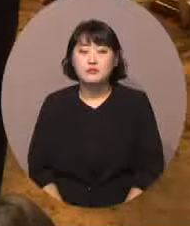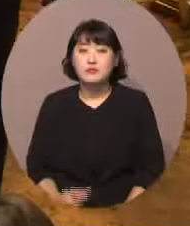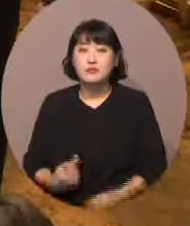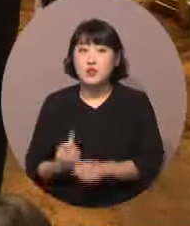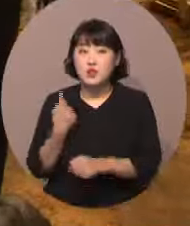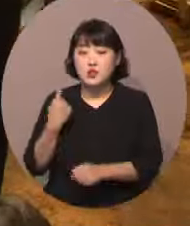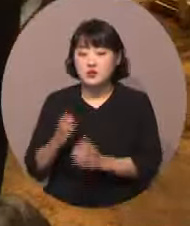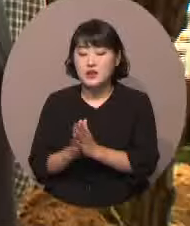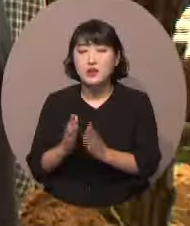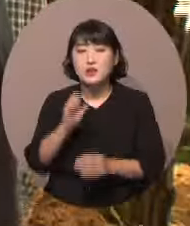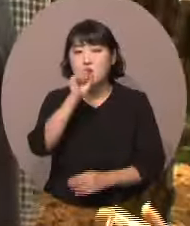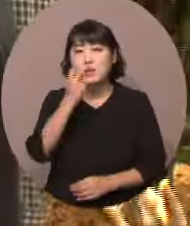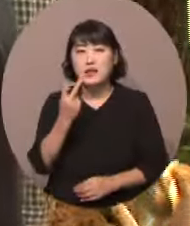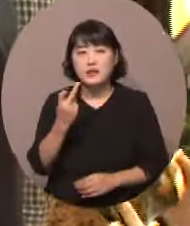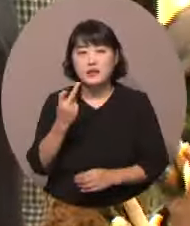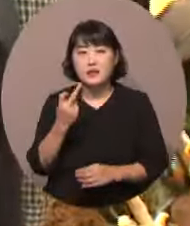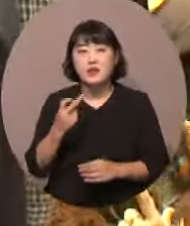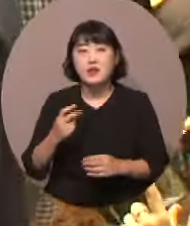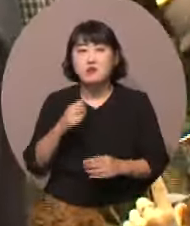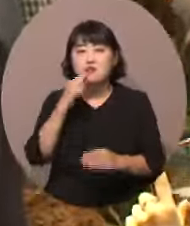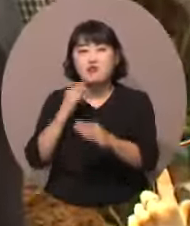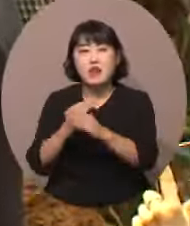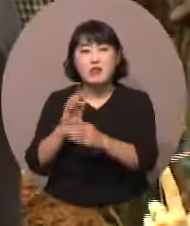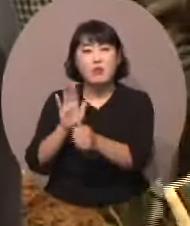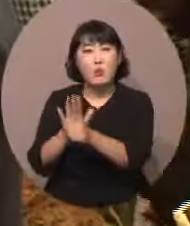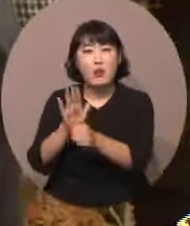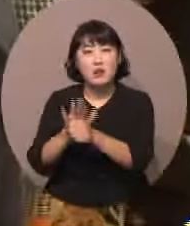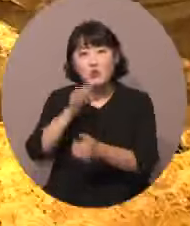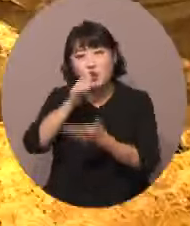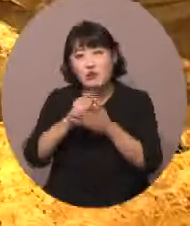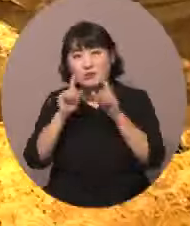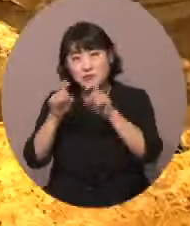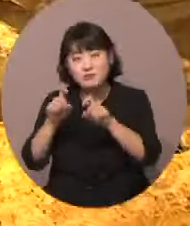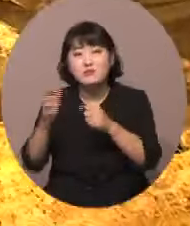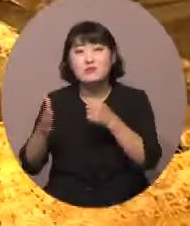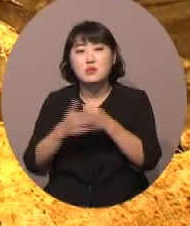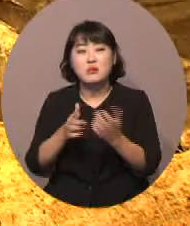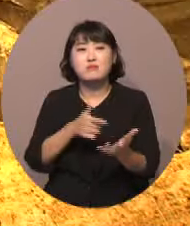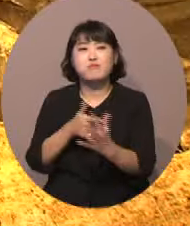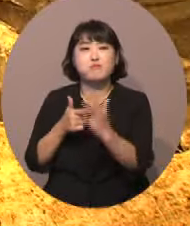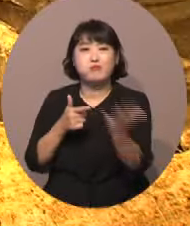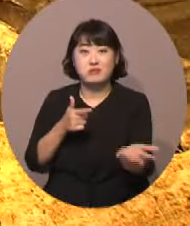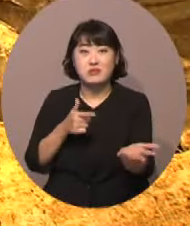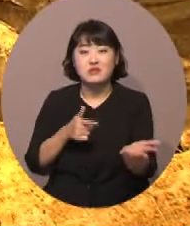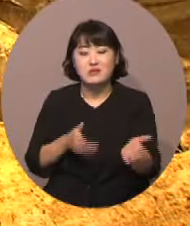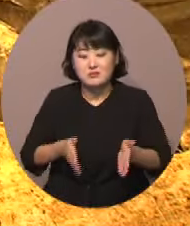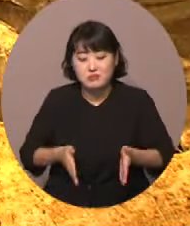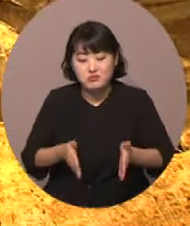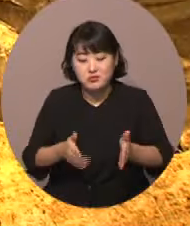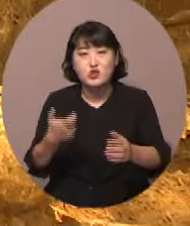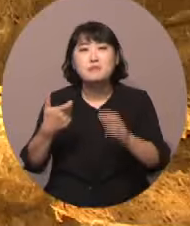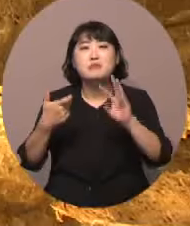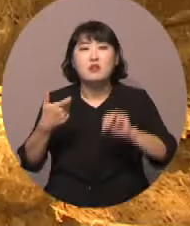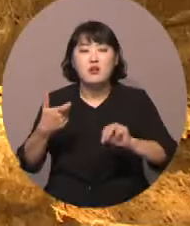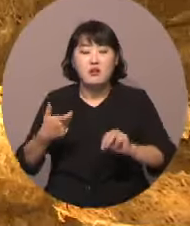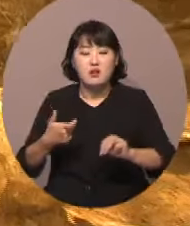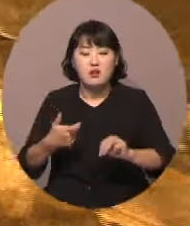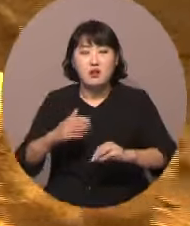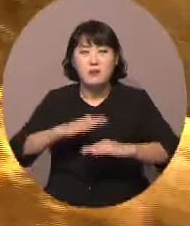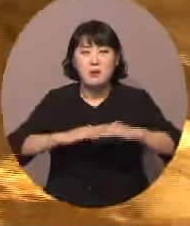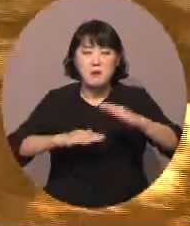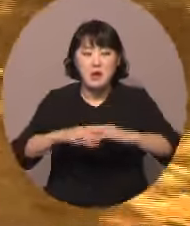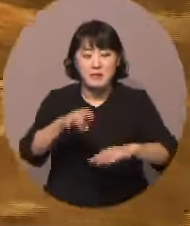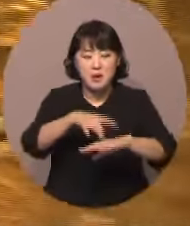지난해 진행된 서산 부역 혐의 희생 사건 피해자들의 유해 발굴 작업. 60m 길이의 방공호를 따라 켜켜이